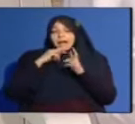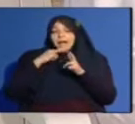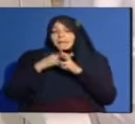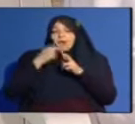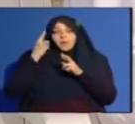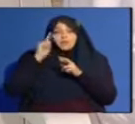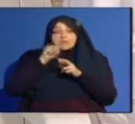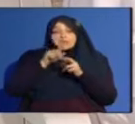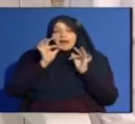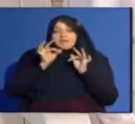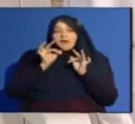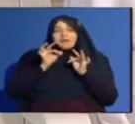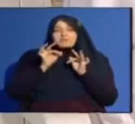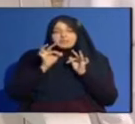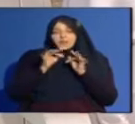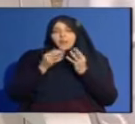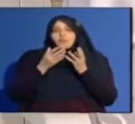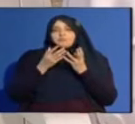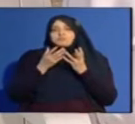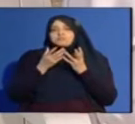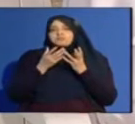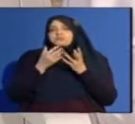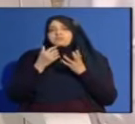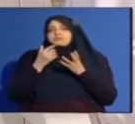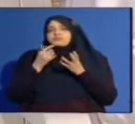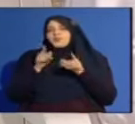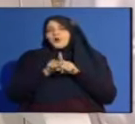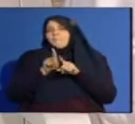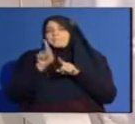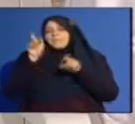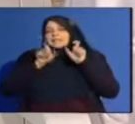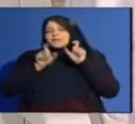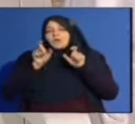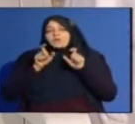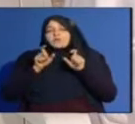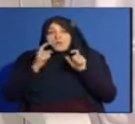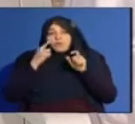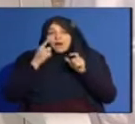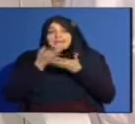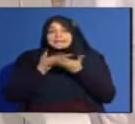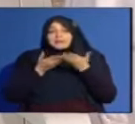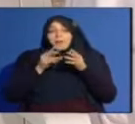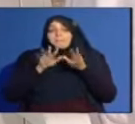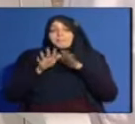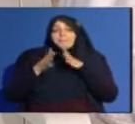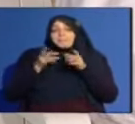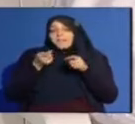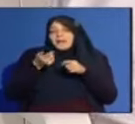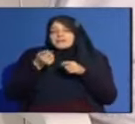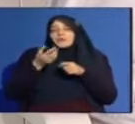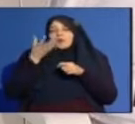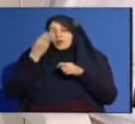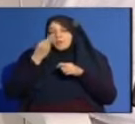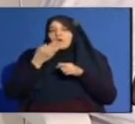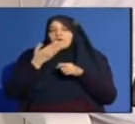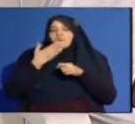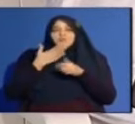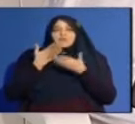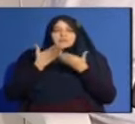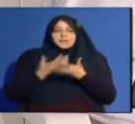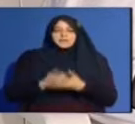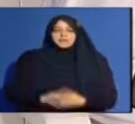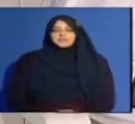مسألة معينة نعمل بالأشباه والنظائر يعني تشبه لها ما يشبهها في